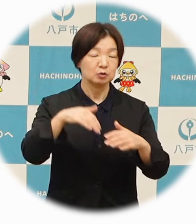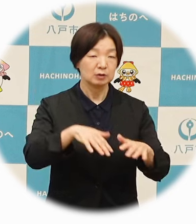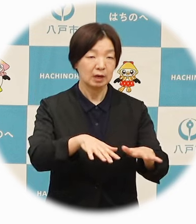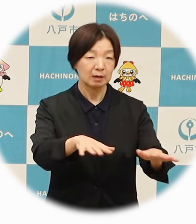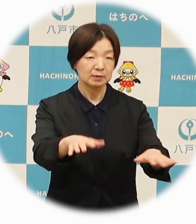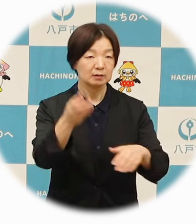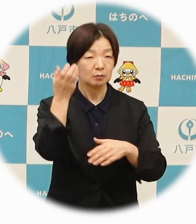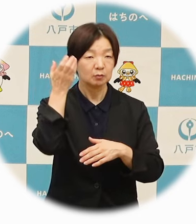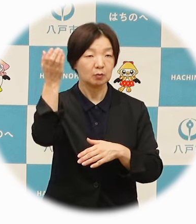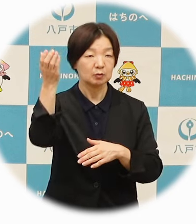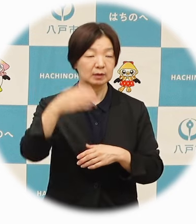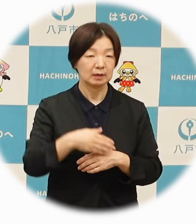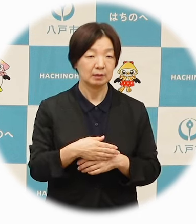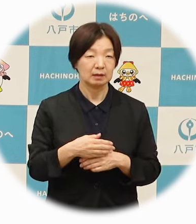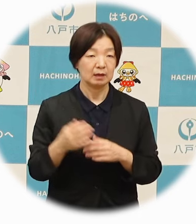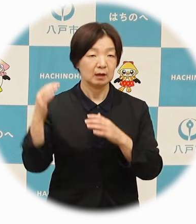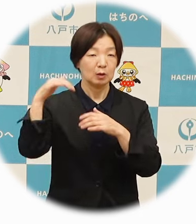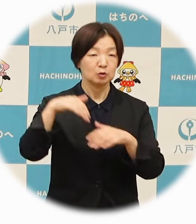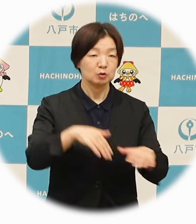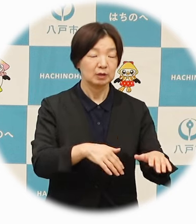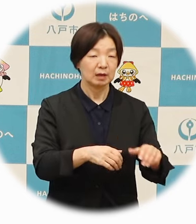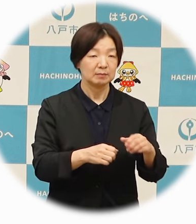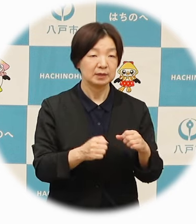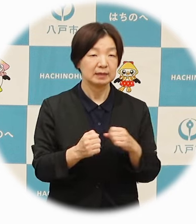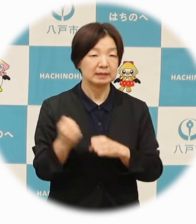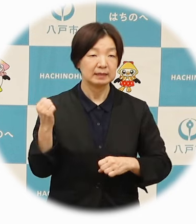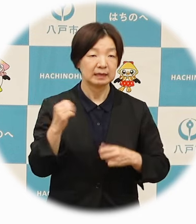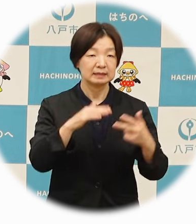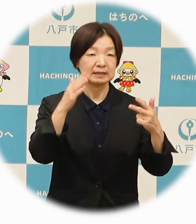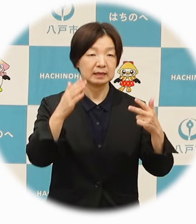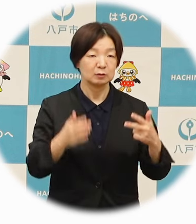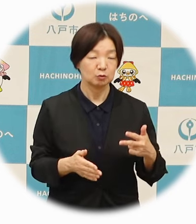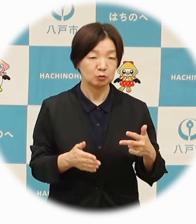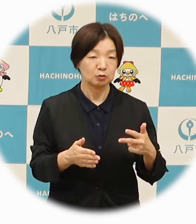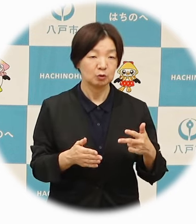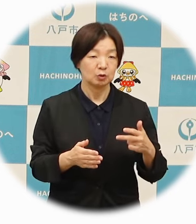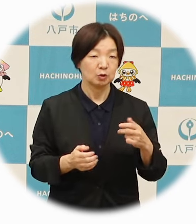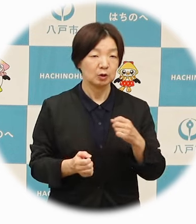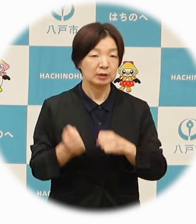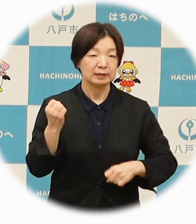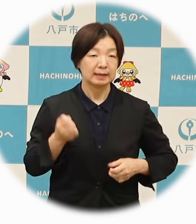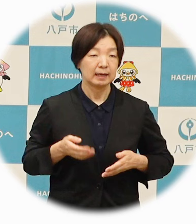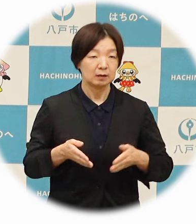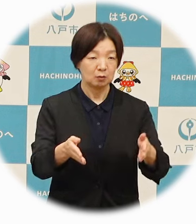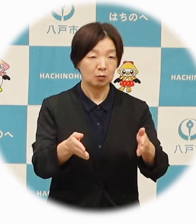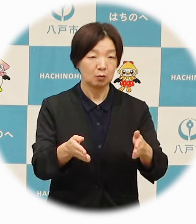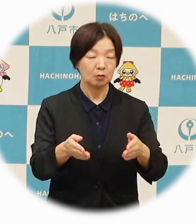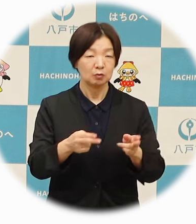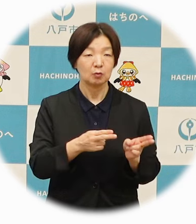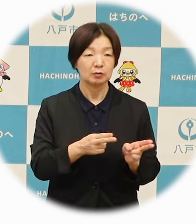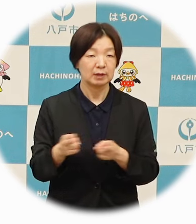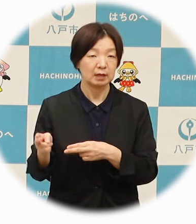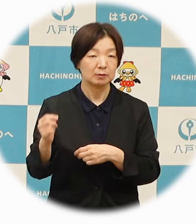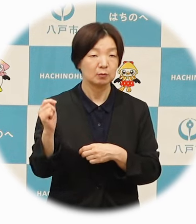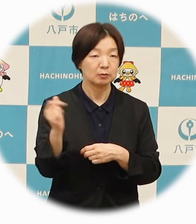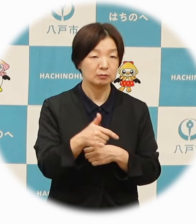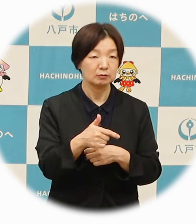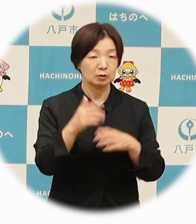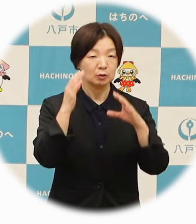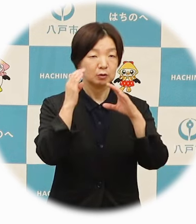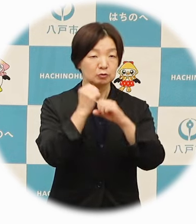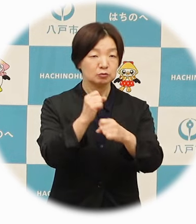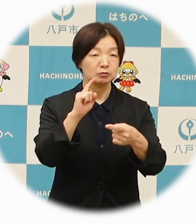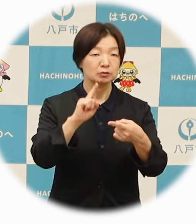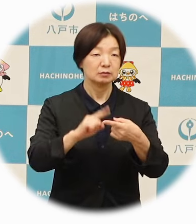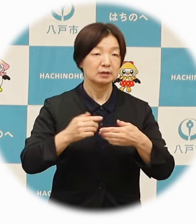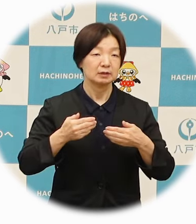想定を踏まえ、津波避難施設、津波避難路等の整備を早期かつ集中的